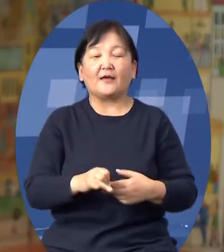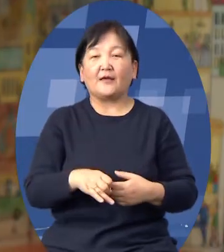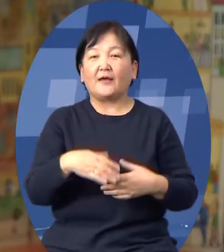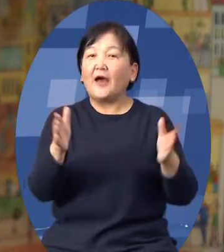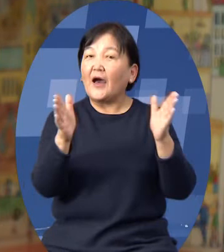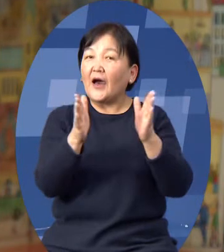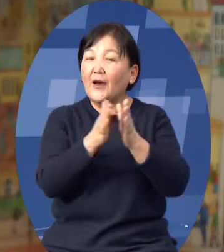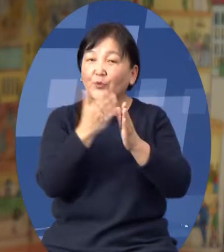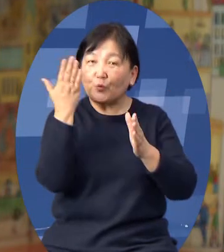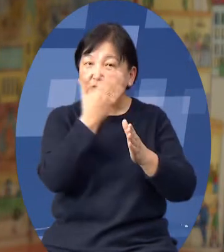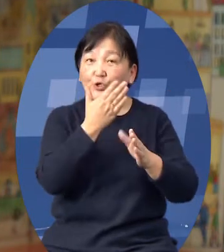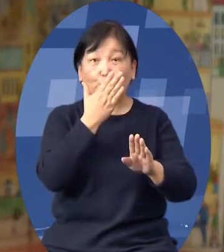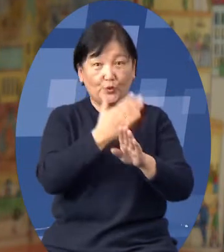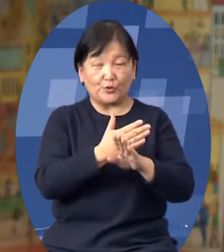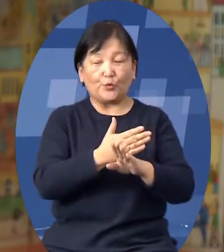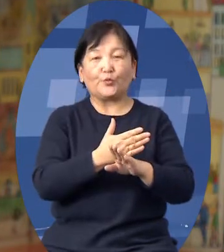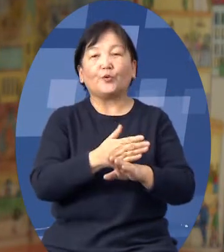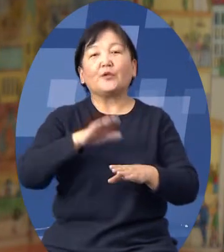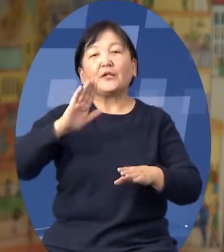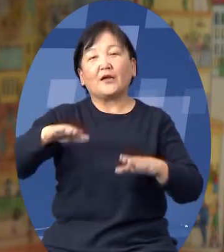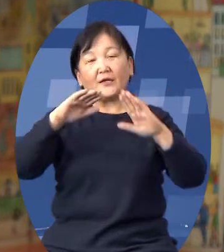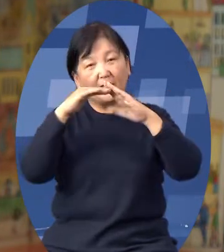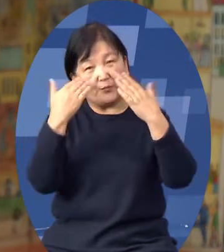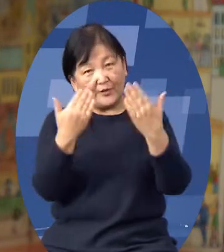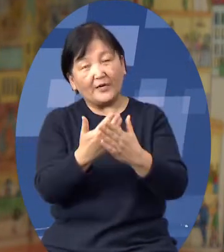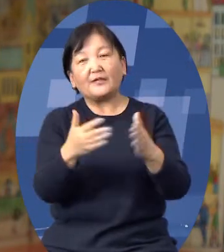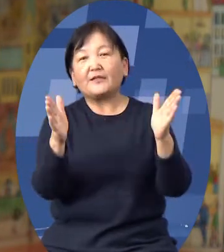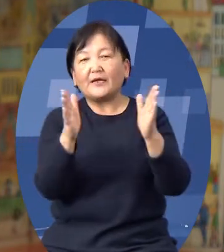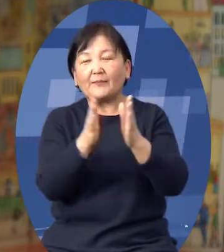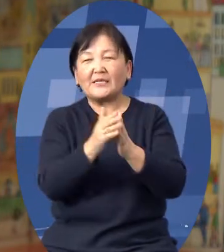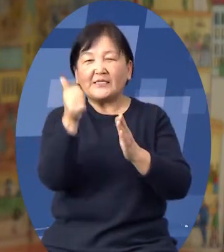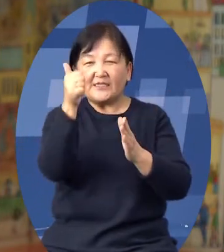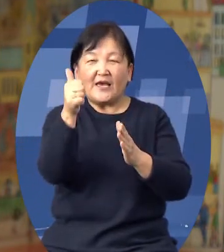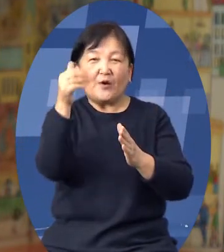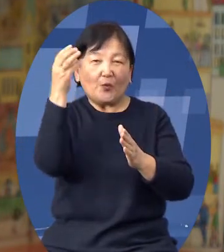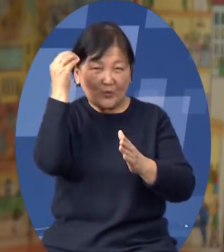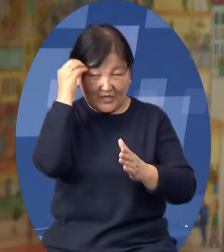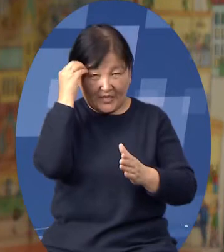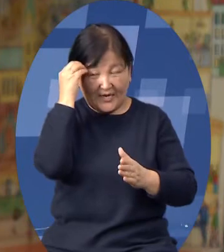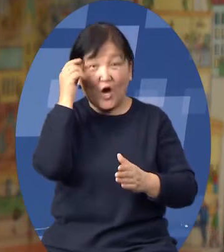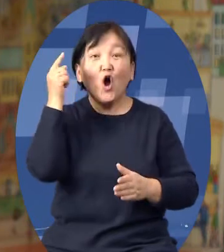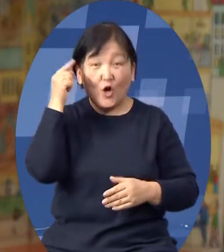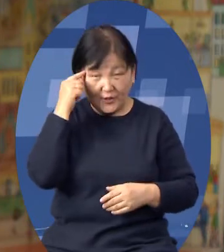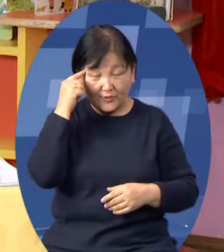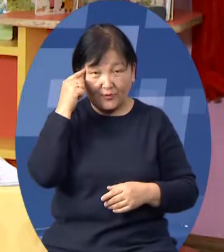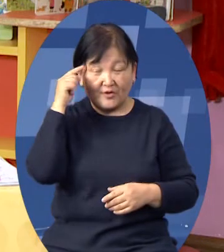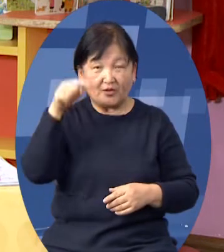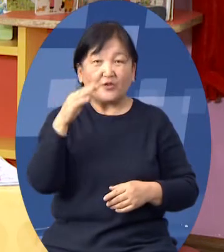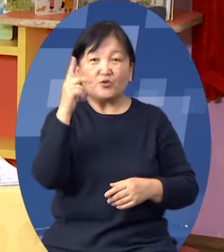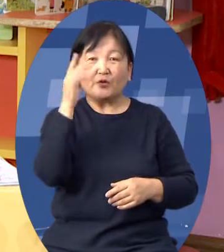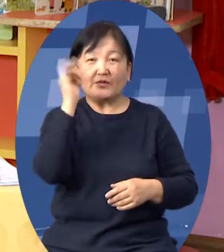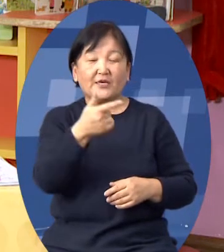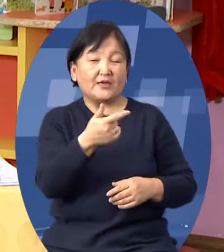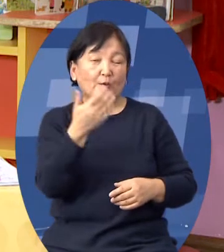За, дагаж уншсан хүүхдүүдээ, тэгвэл дараа нь гэр бүлийнхэнтэйгээ хамтраад бүр сайн чэжлэрээ. Айлгсан уу? За,